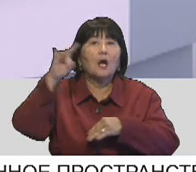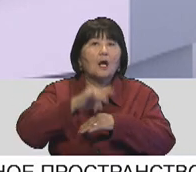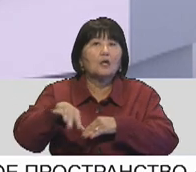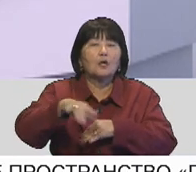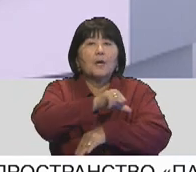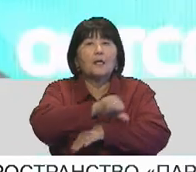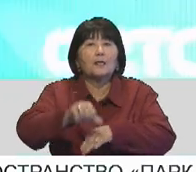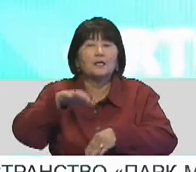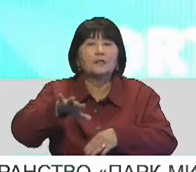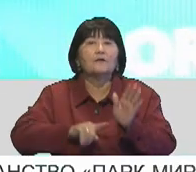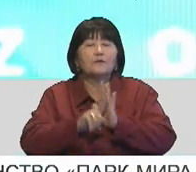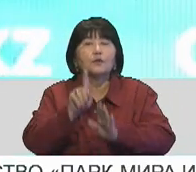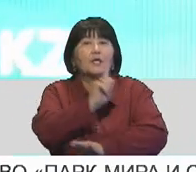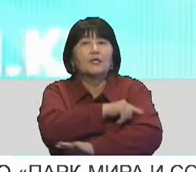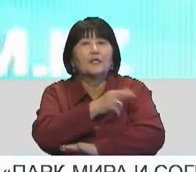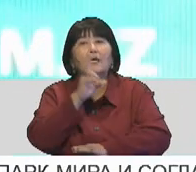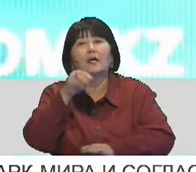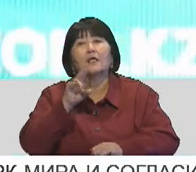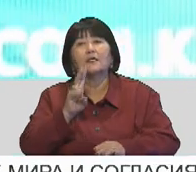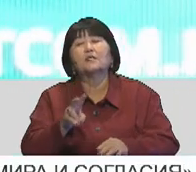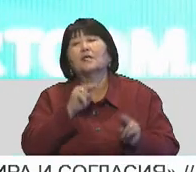границах страны ведётся санитарно-карантинный